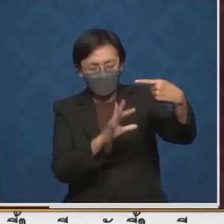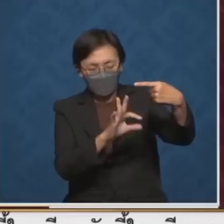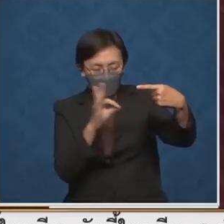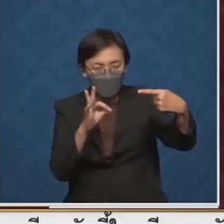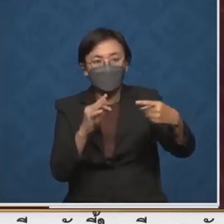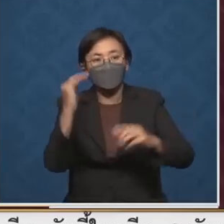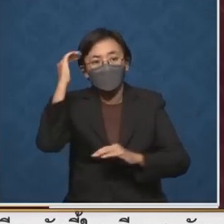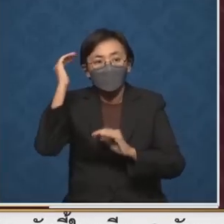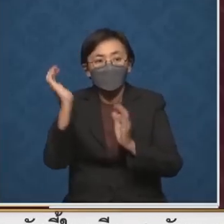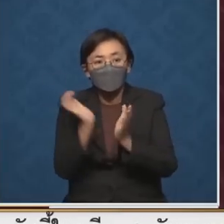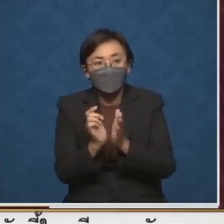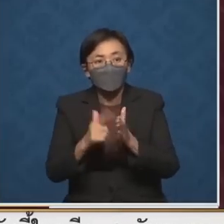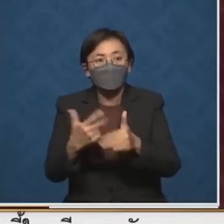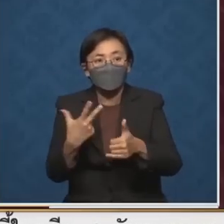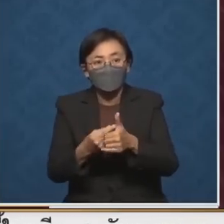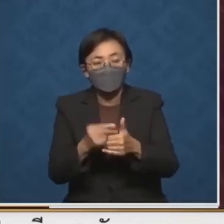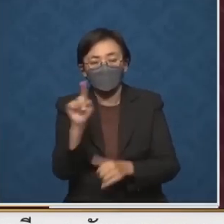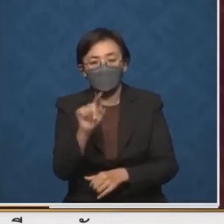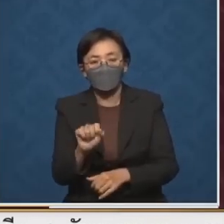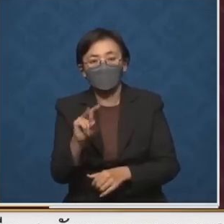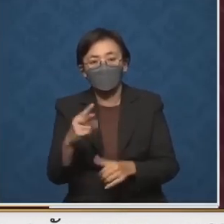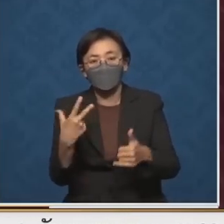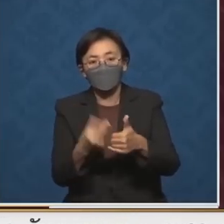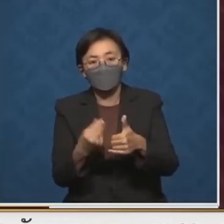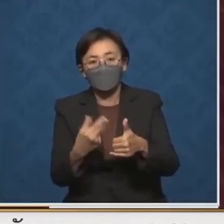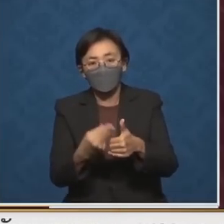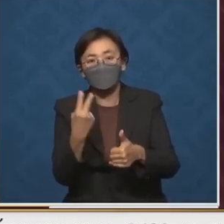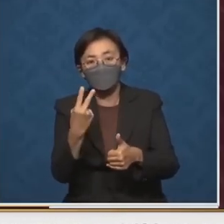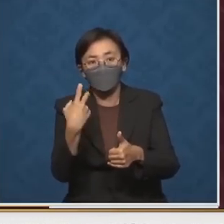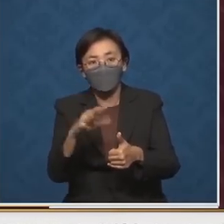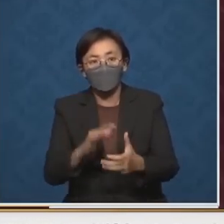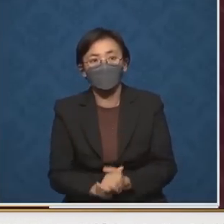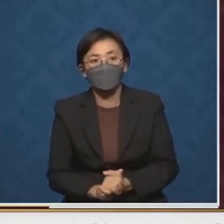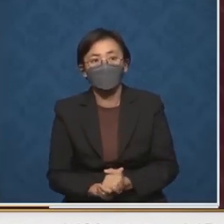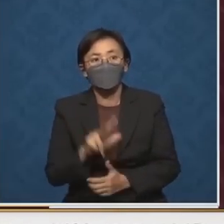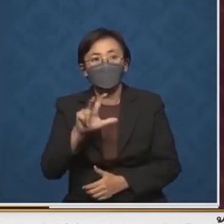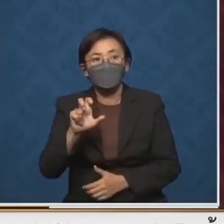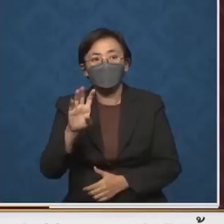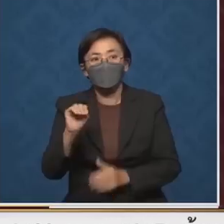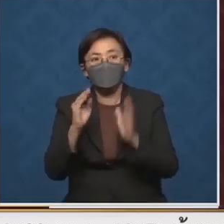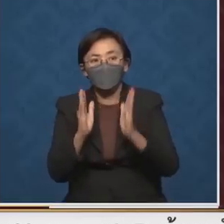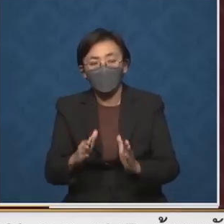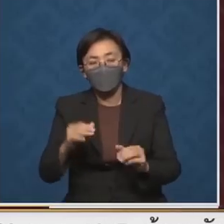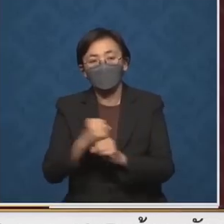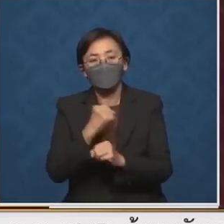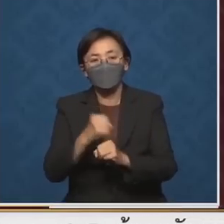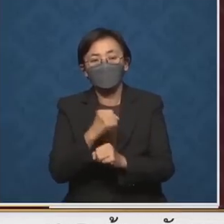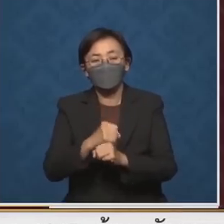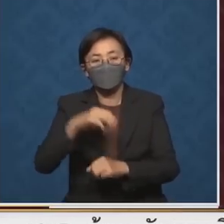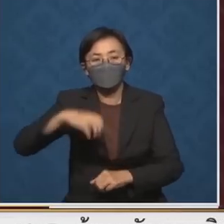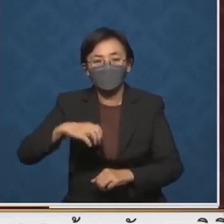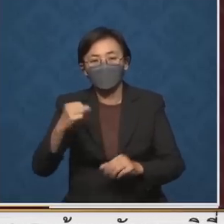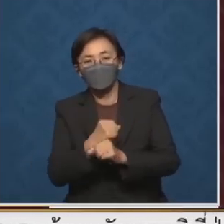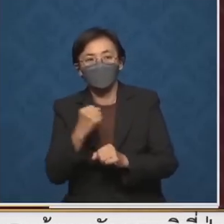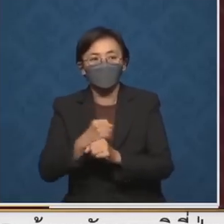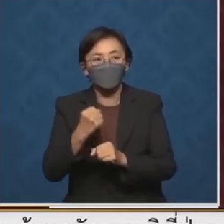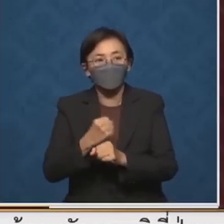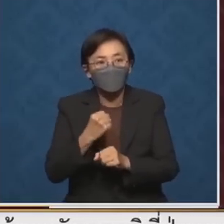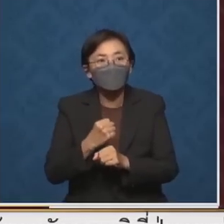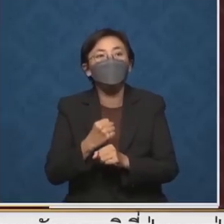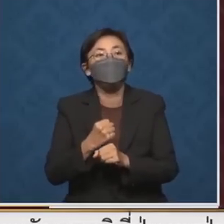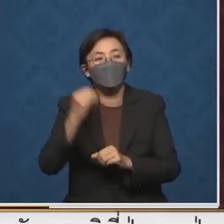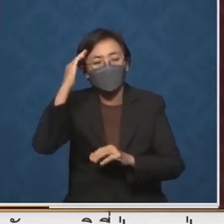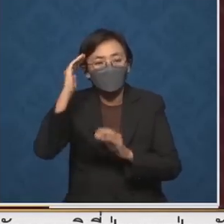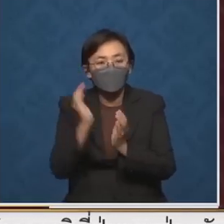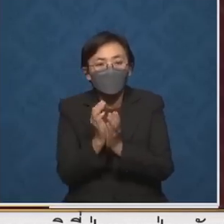ตํารูด ชีดสินวัก 2 เข็มปลอยแล้ว349 ไปฝึกในไ่ติดโควิดยกข้าย